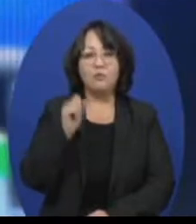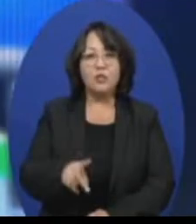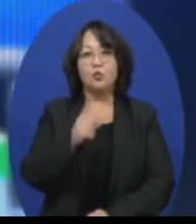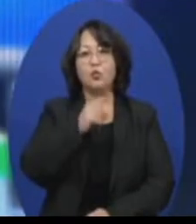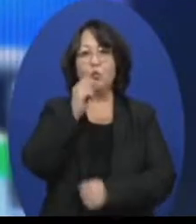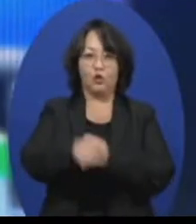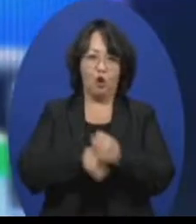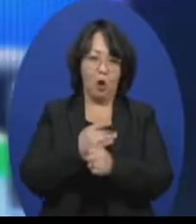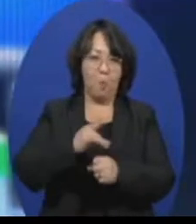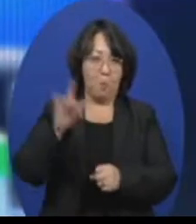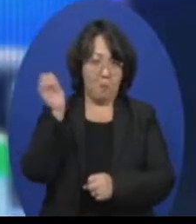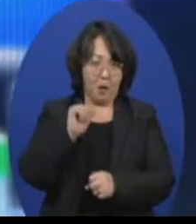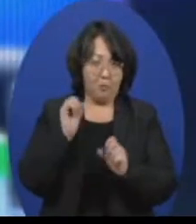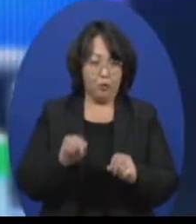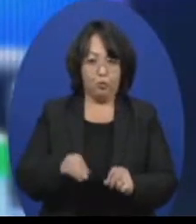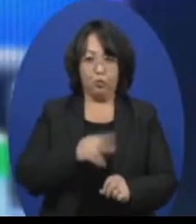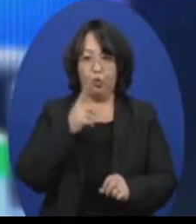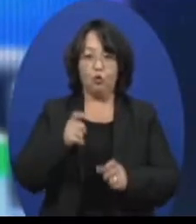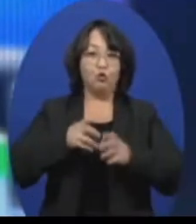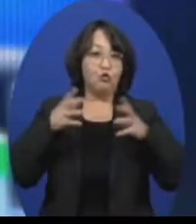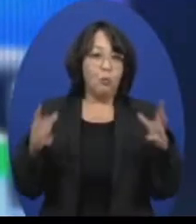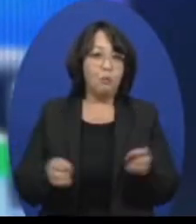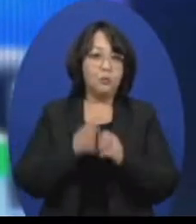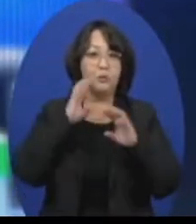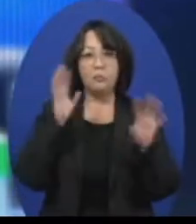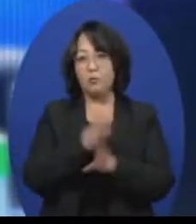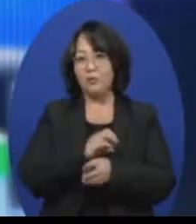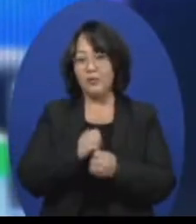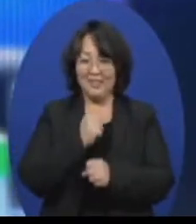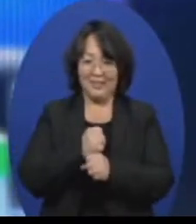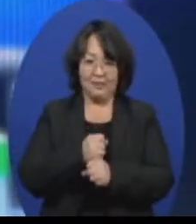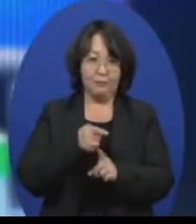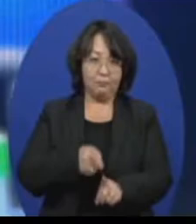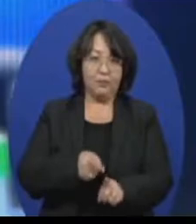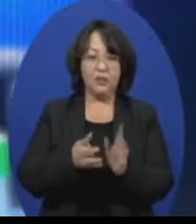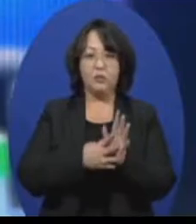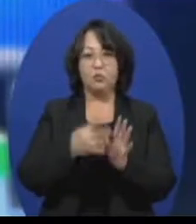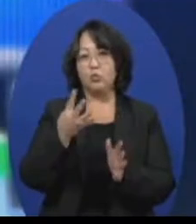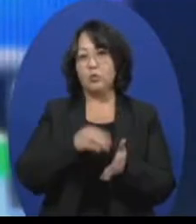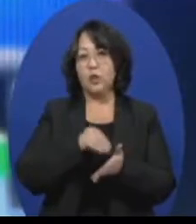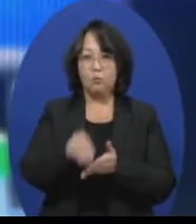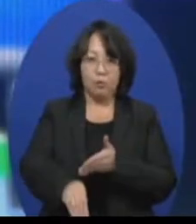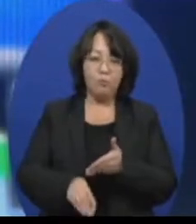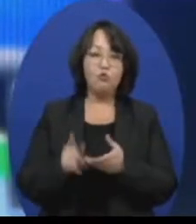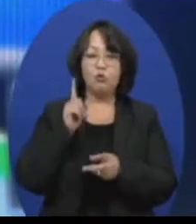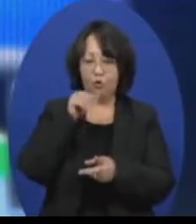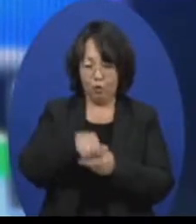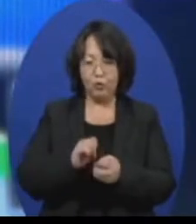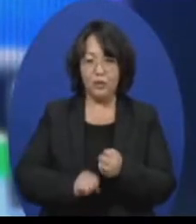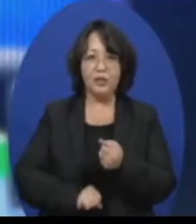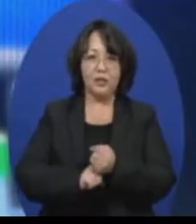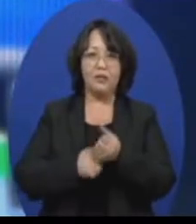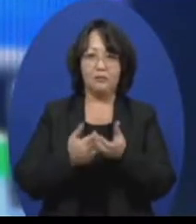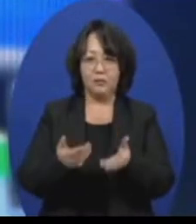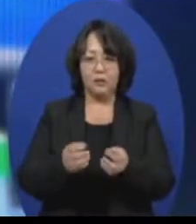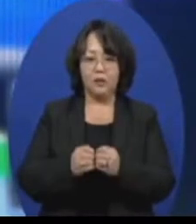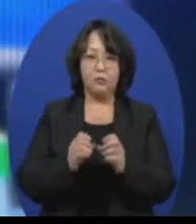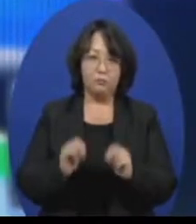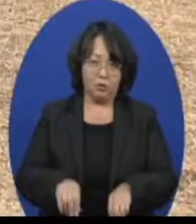За тэгшэн босгон дээр түүхэн том бүтээн байгуулалтыг эхлүүлж энэ ажилд нийтдээ 94 тэрбум төгрөгийн хөрөнгө оруулалт хийхээр болсон